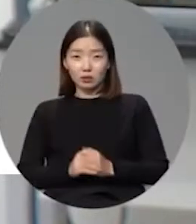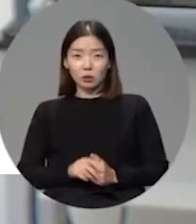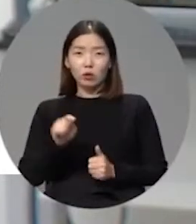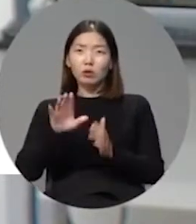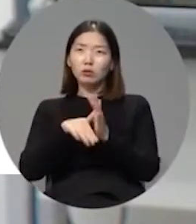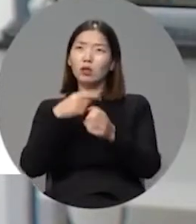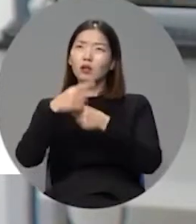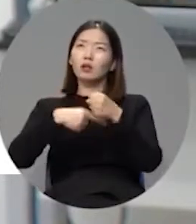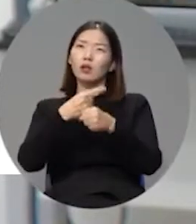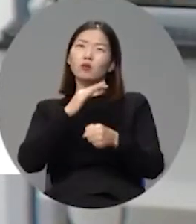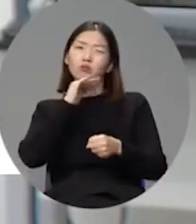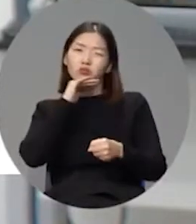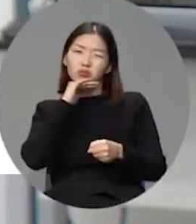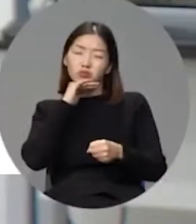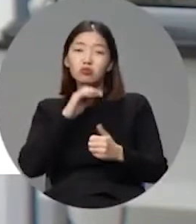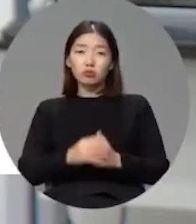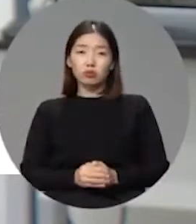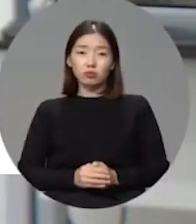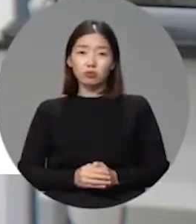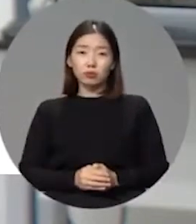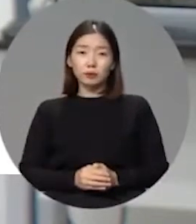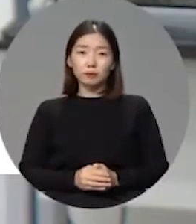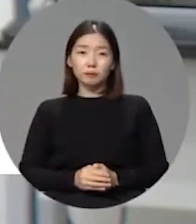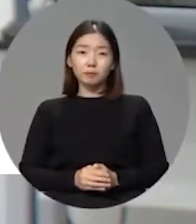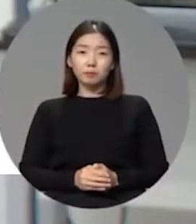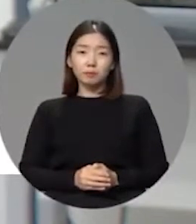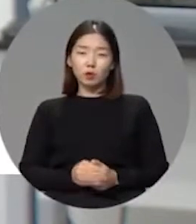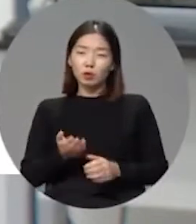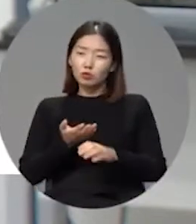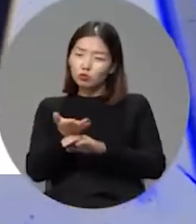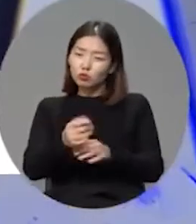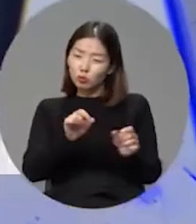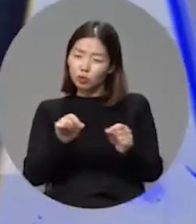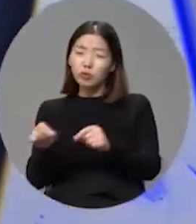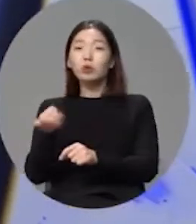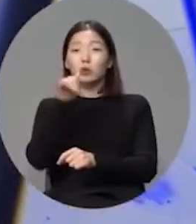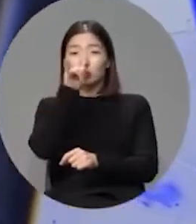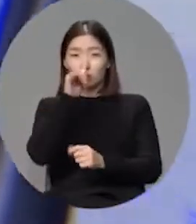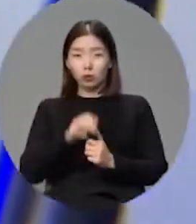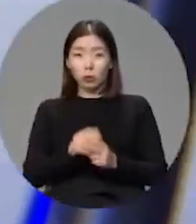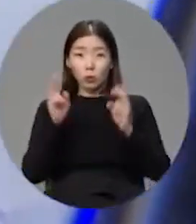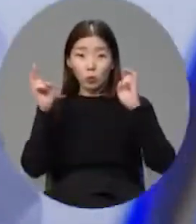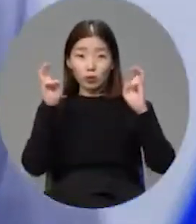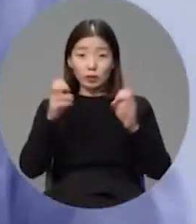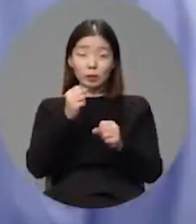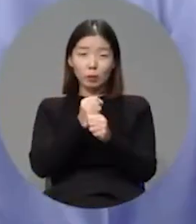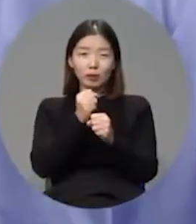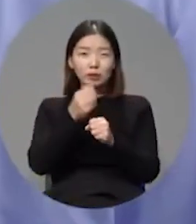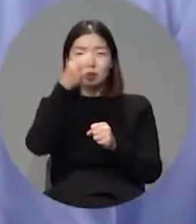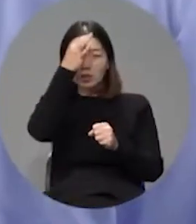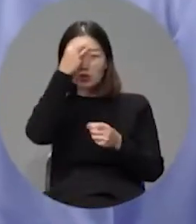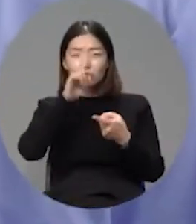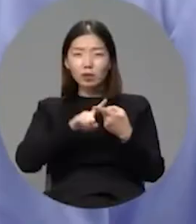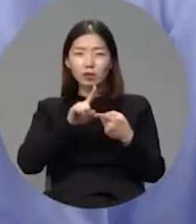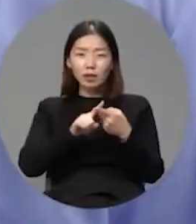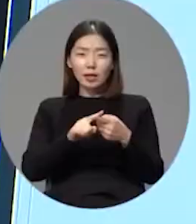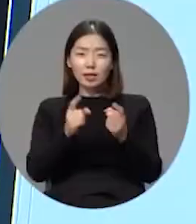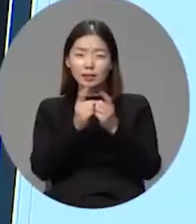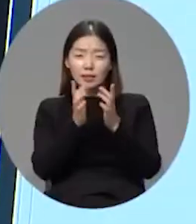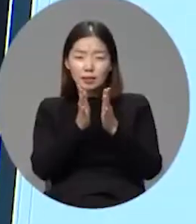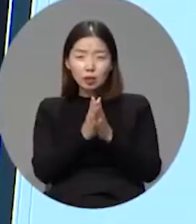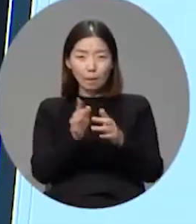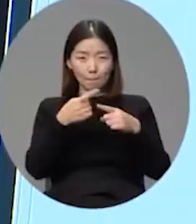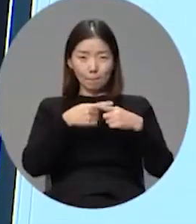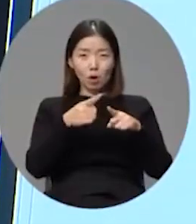그때 한 1년 이상이 소요됐거든요. 그러면서 수출이 지연되고. 업체에서 개발한 기술에 대해 실증과